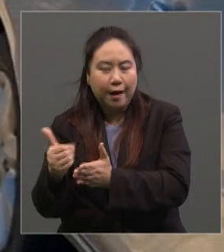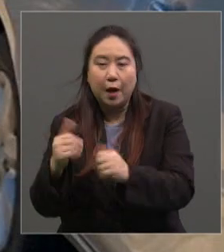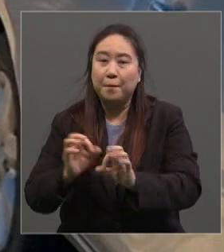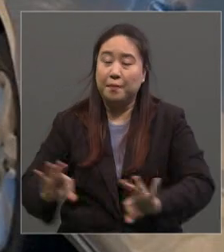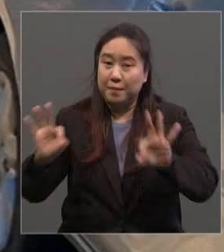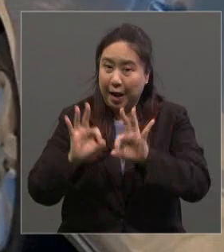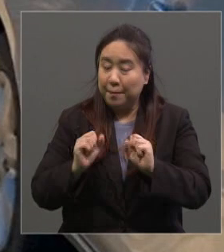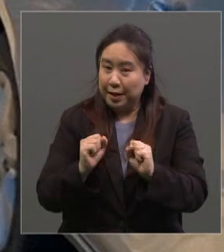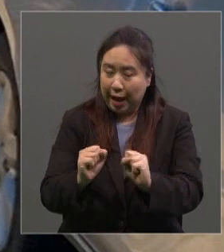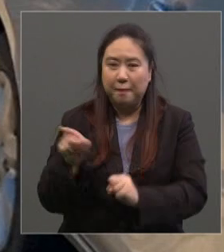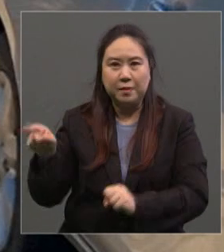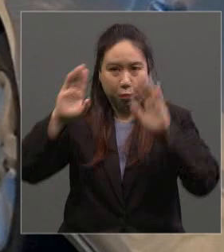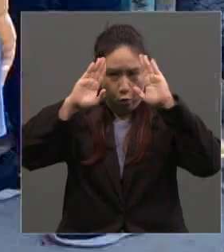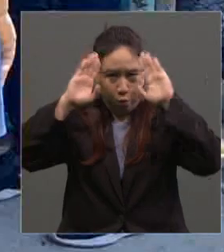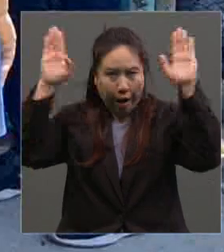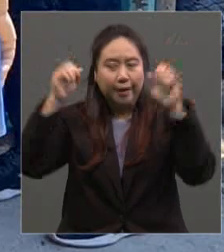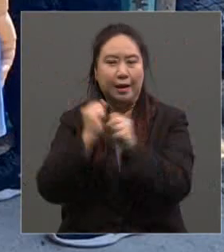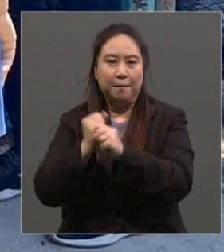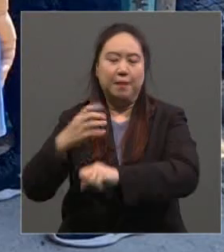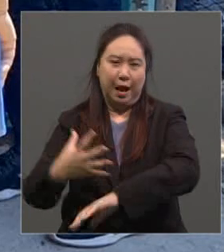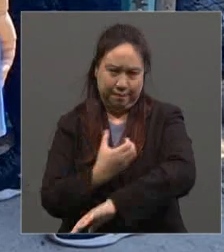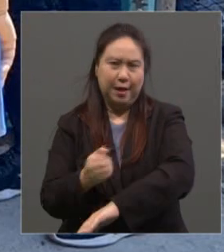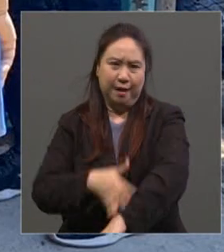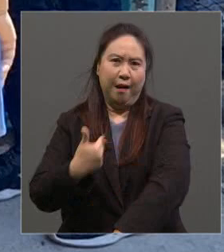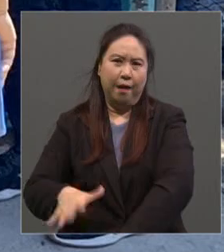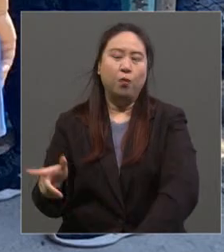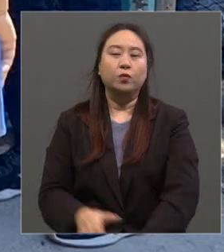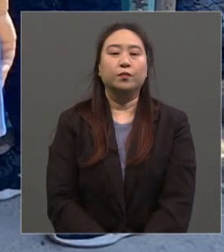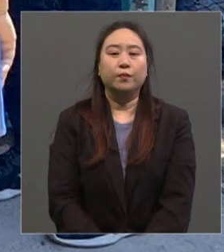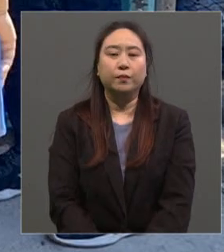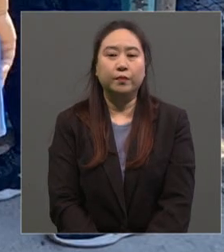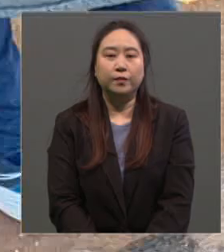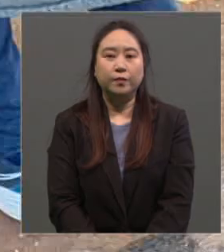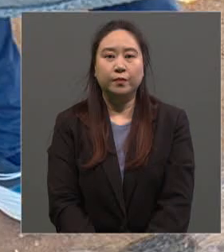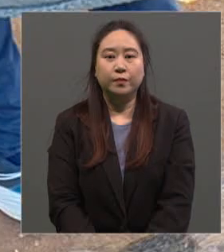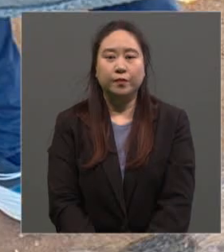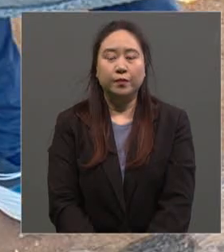ชูเรื่องของการเป็นคนที่มีประสบการณ์ในแวดวงการเมืองมาอย่างยาวนานด้วยนะครับ